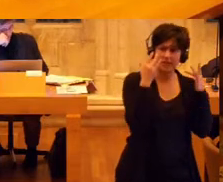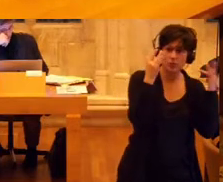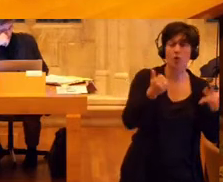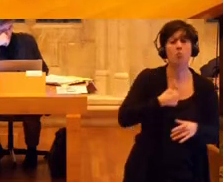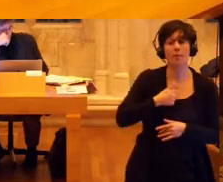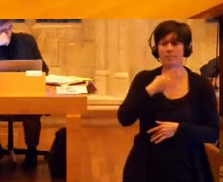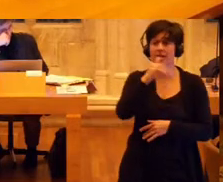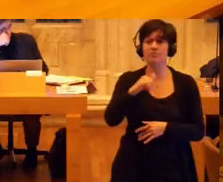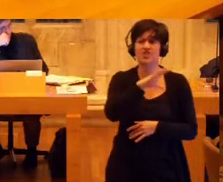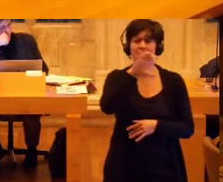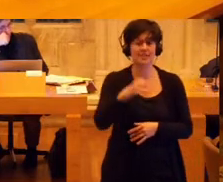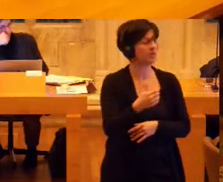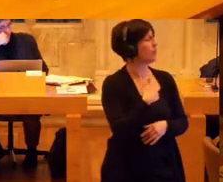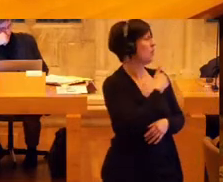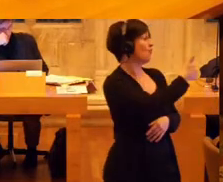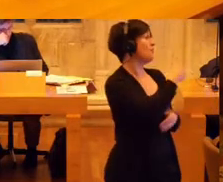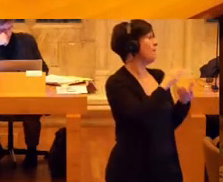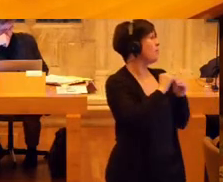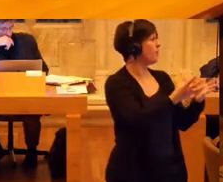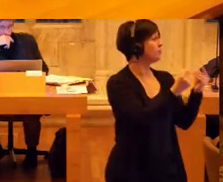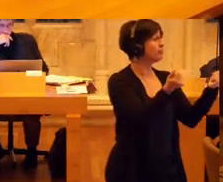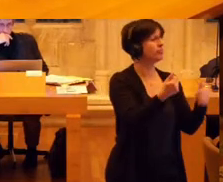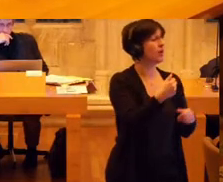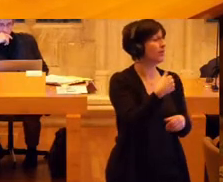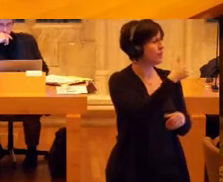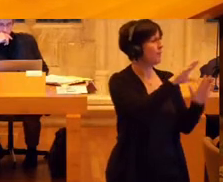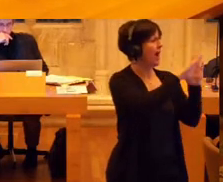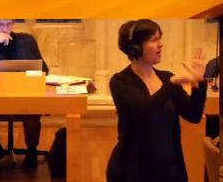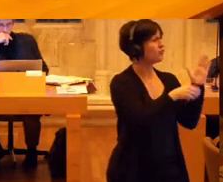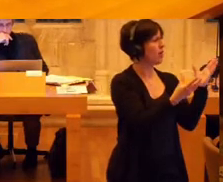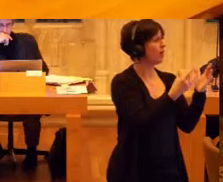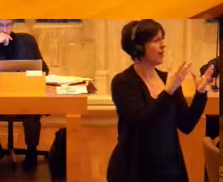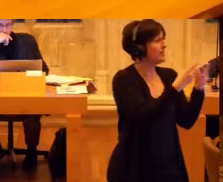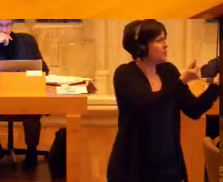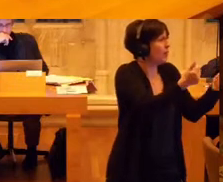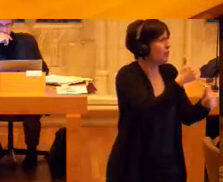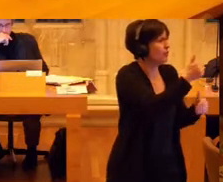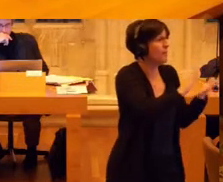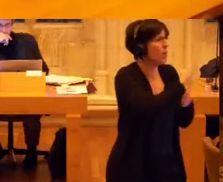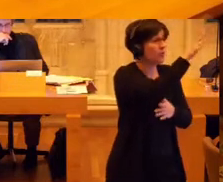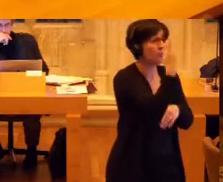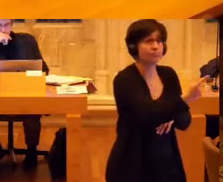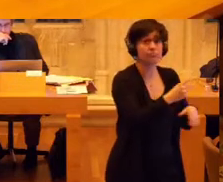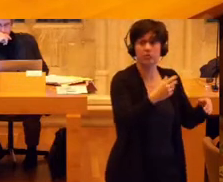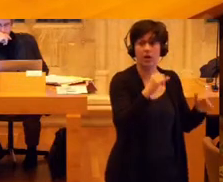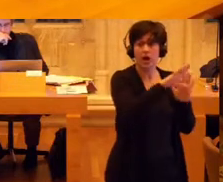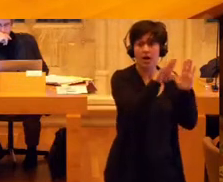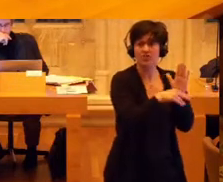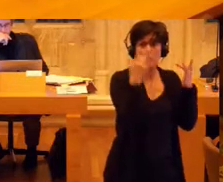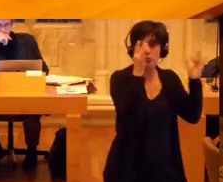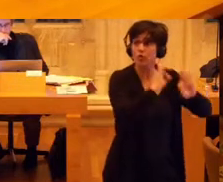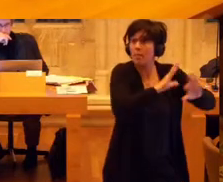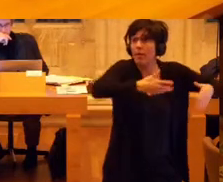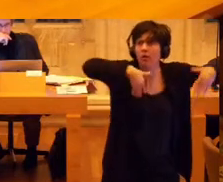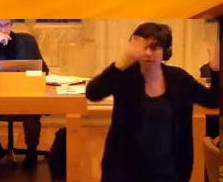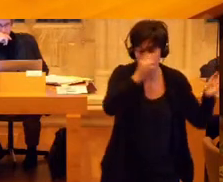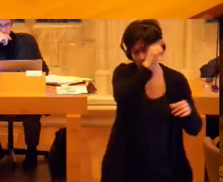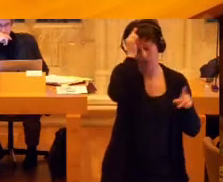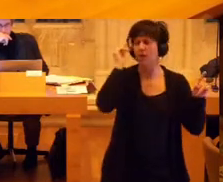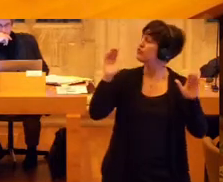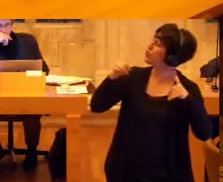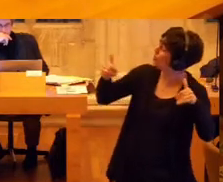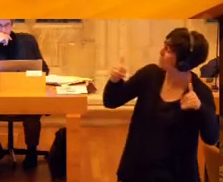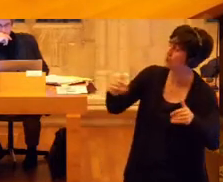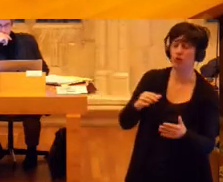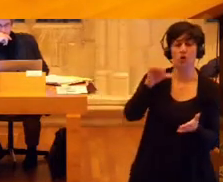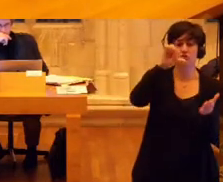une MJC la semaine dernière. Vous avez résolu le problème, il n'y avait plus d'adjoint à la culture. Je continue. l'action menée par ces centres d'animation est